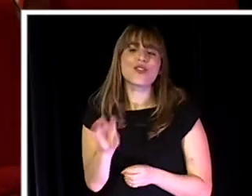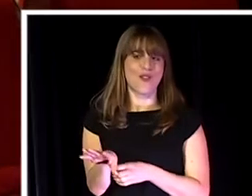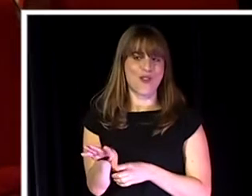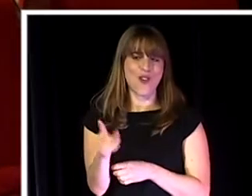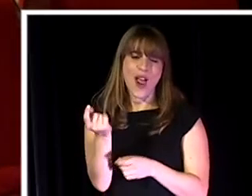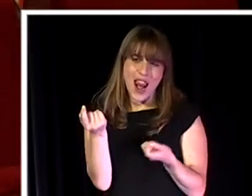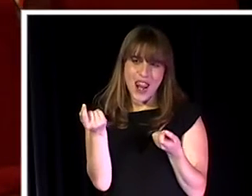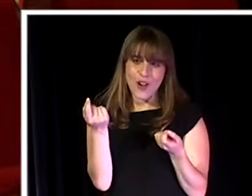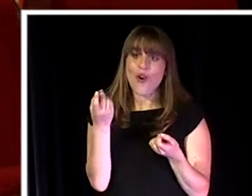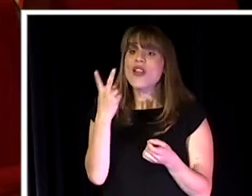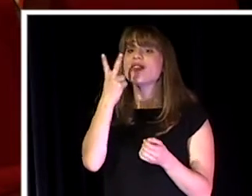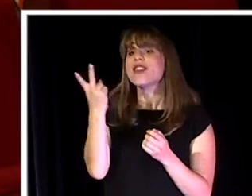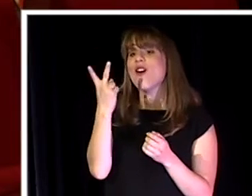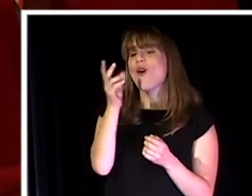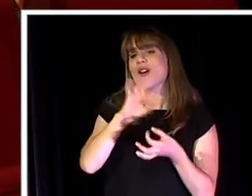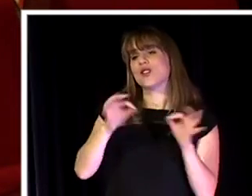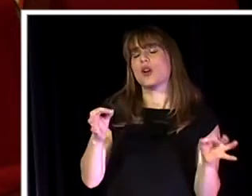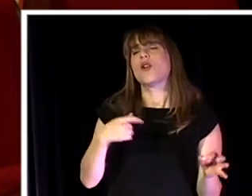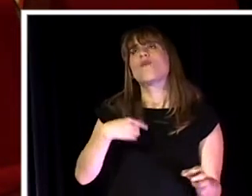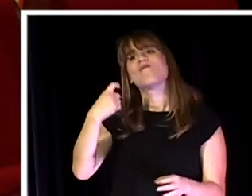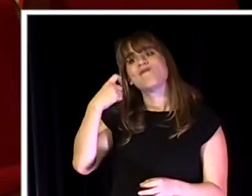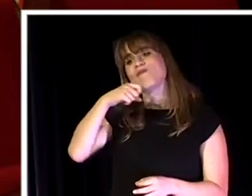αυτό χρόνο δύο από τις αγαπημένες μου ιστορίες.